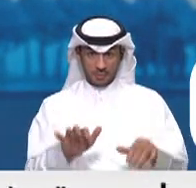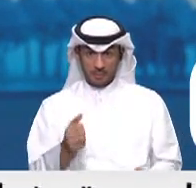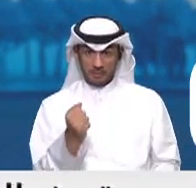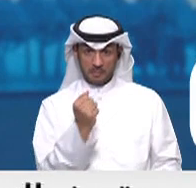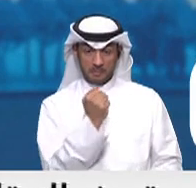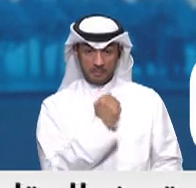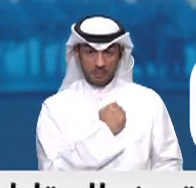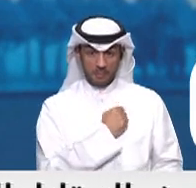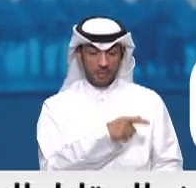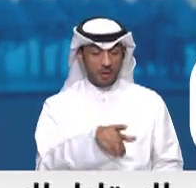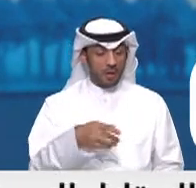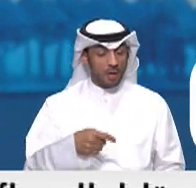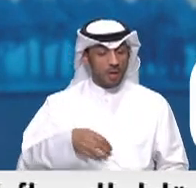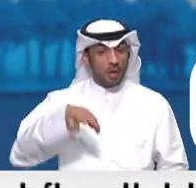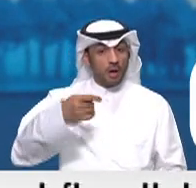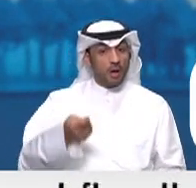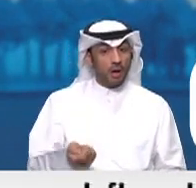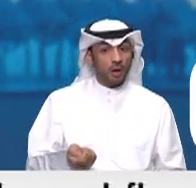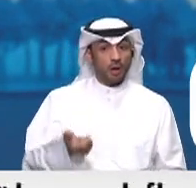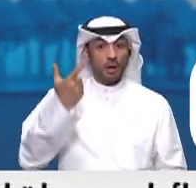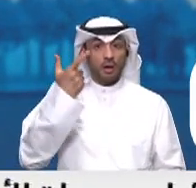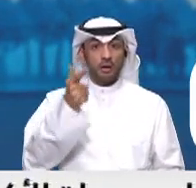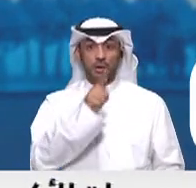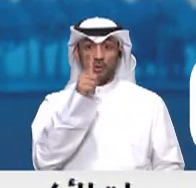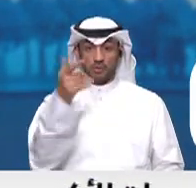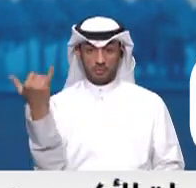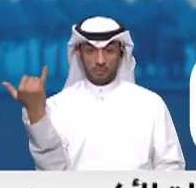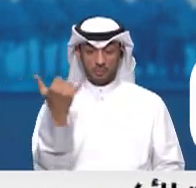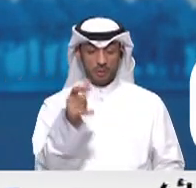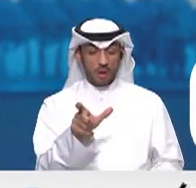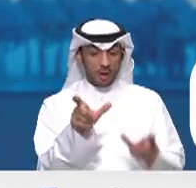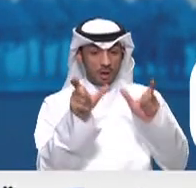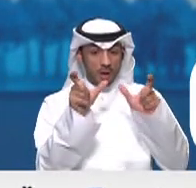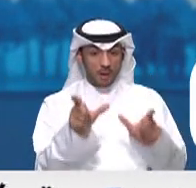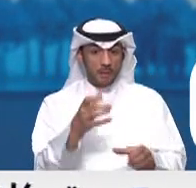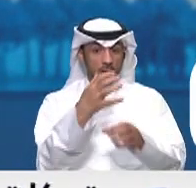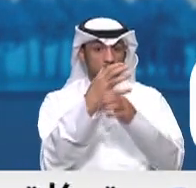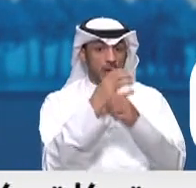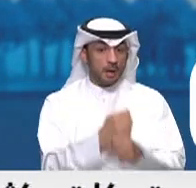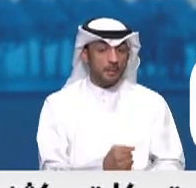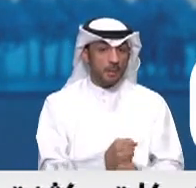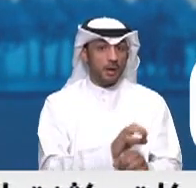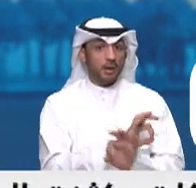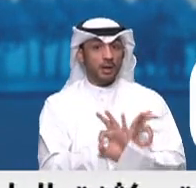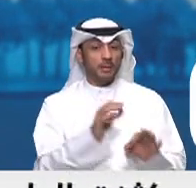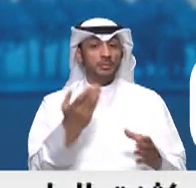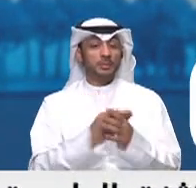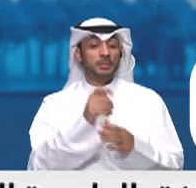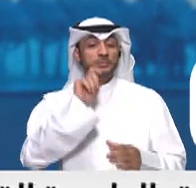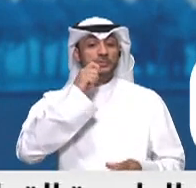تعد ثروه رقميه تتطلب اعلى درجات الحمايه لضمان امنها